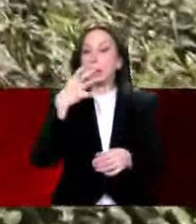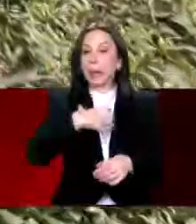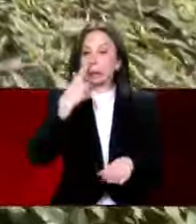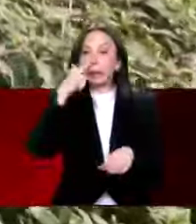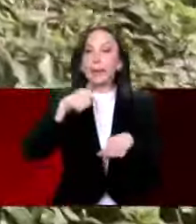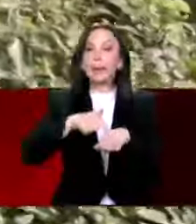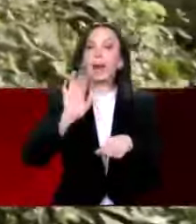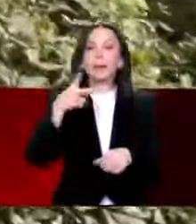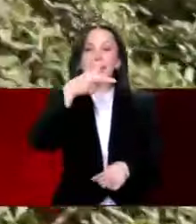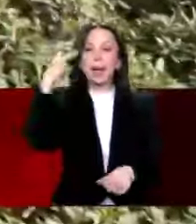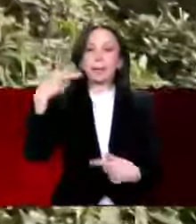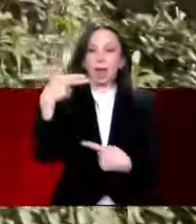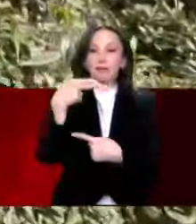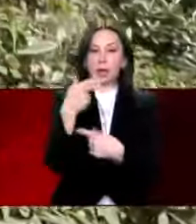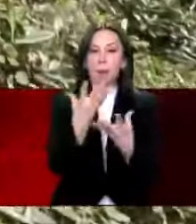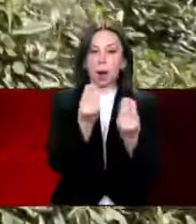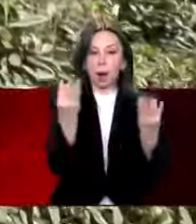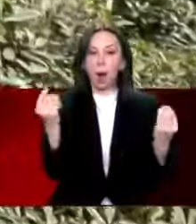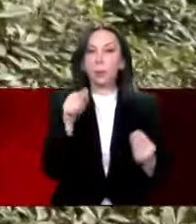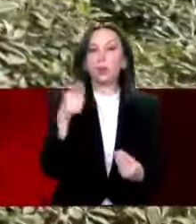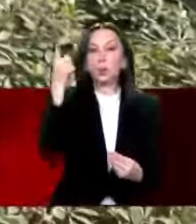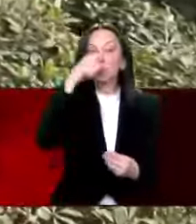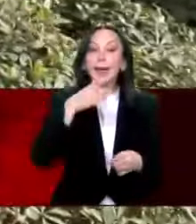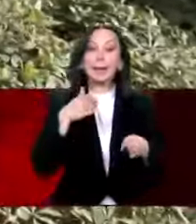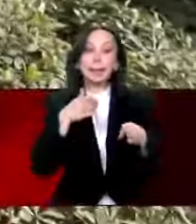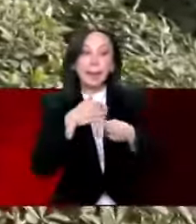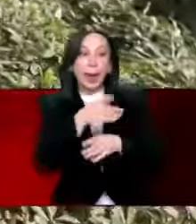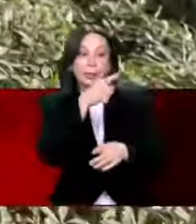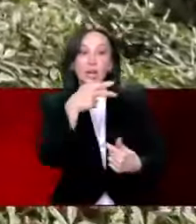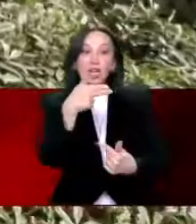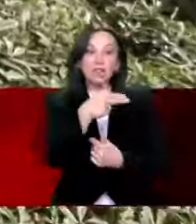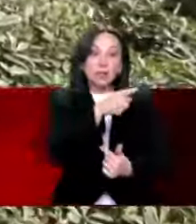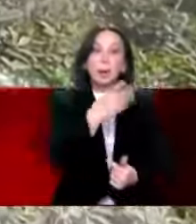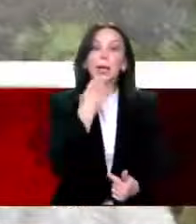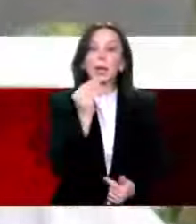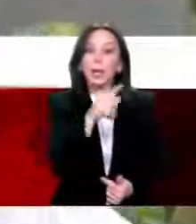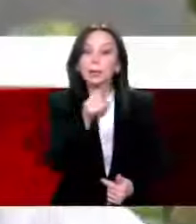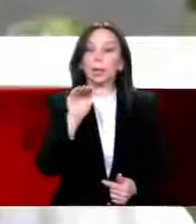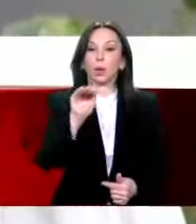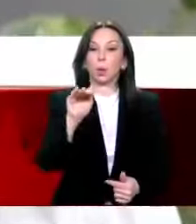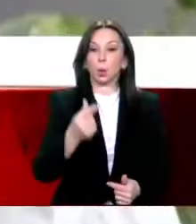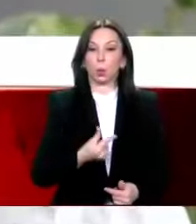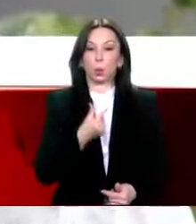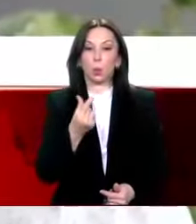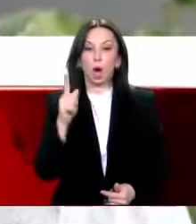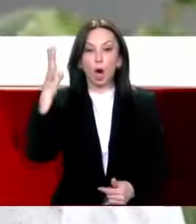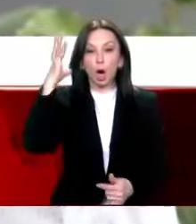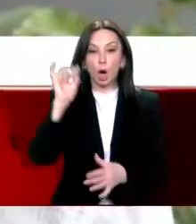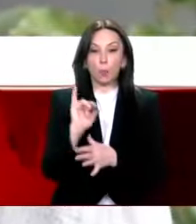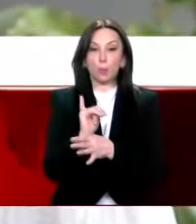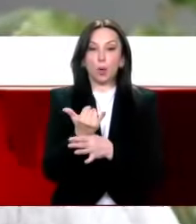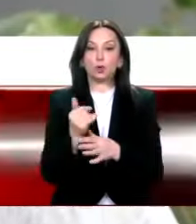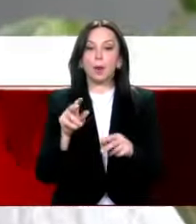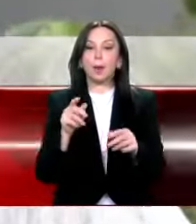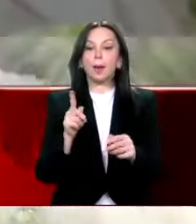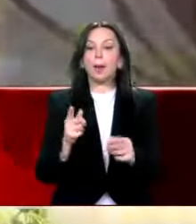sahte ajans siteleri çoğalmaya başladı. Bu yüzden de gerçek ajans sahipleri gençleri uyarıyor. Profesyonel menajerler karşı taraftan bir